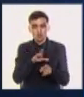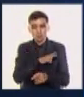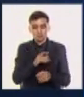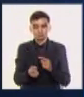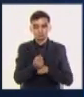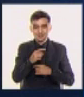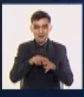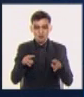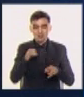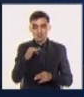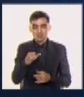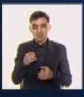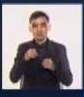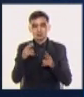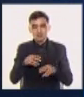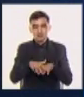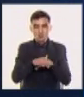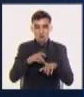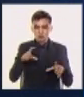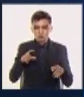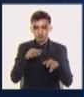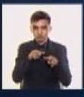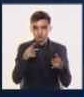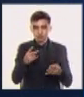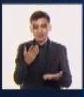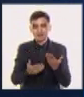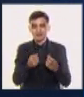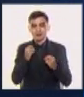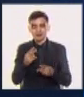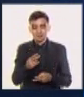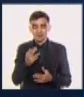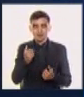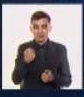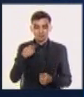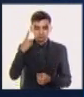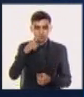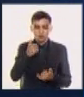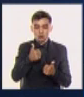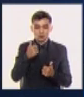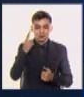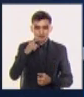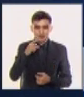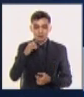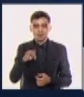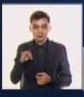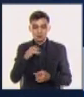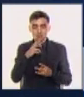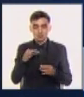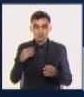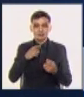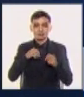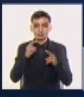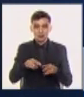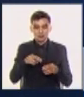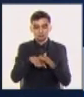народный контроль из числа активистов я думаю что это хорошая идея и в том числе по линии антикоррупционного ведомства нас есть